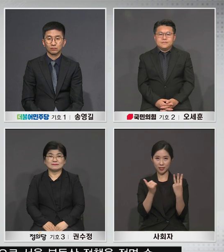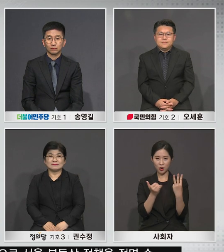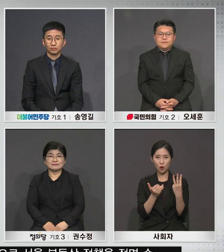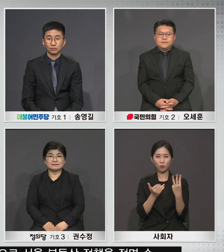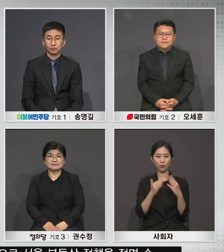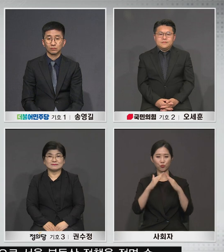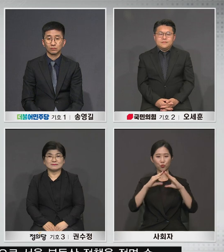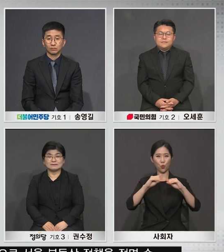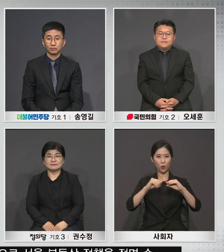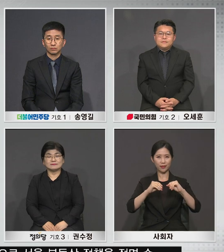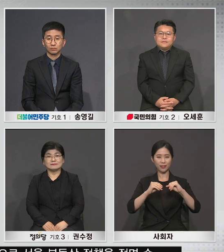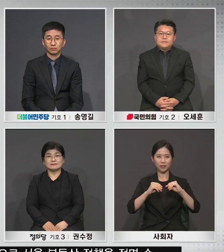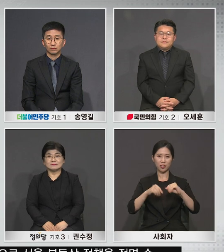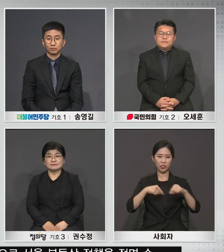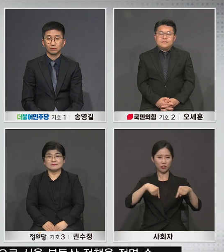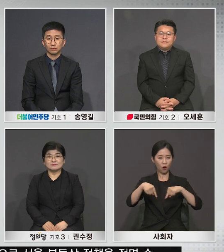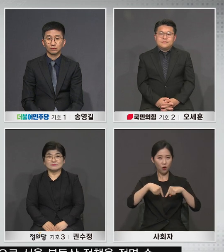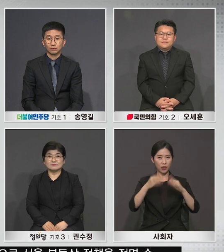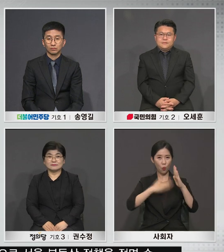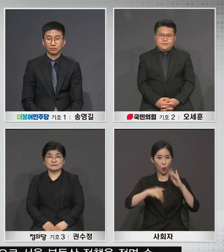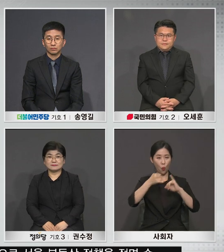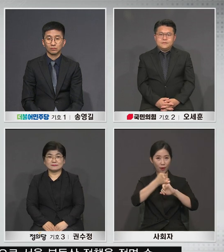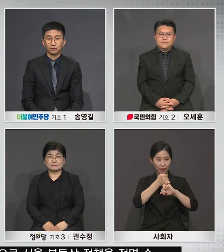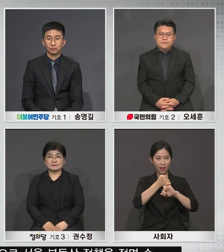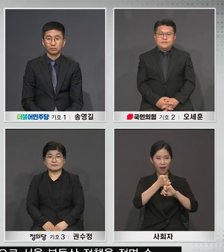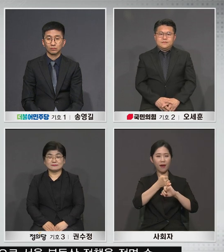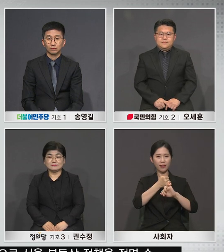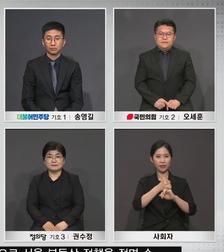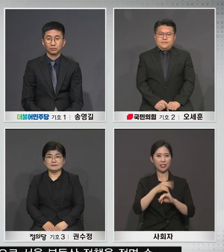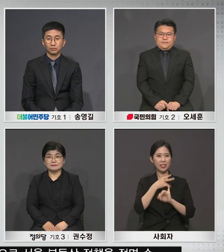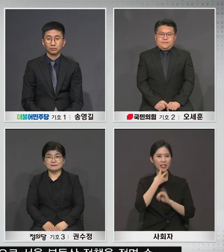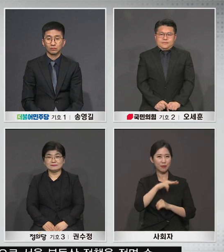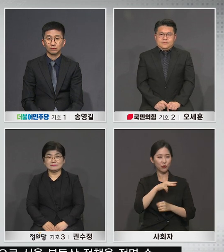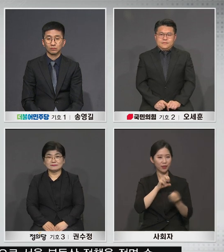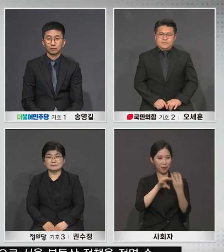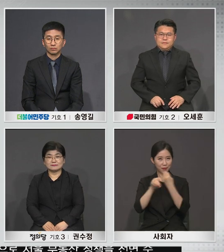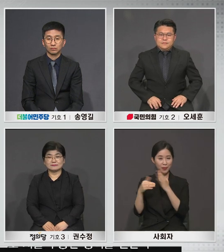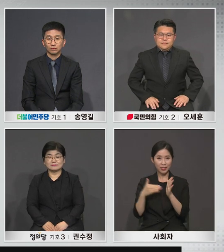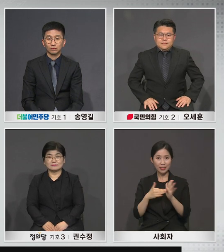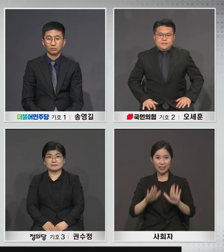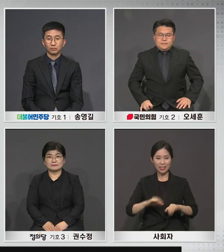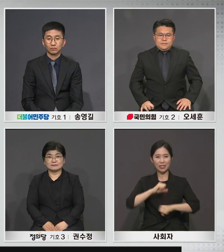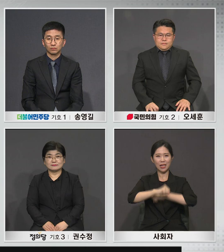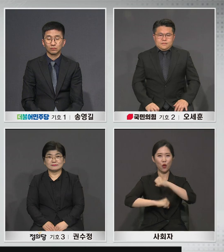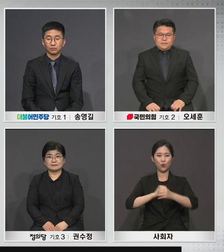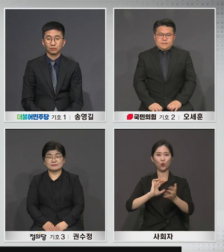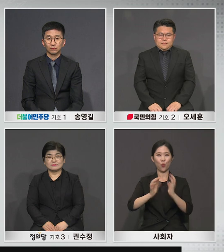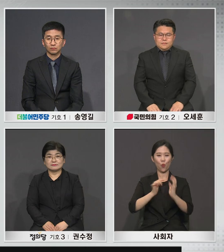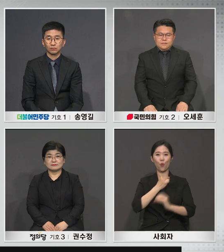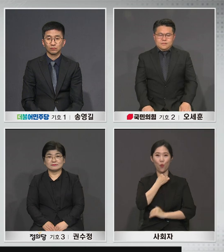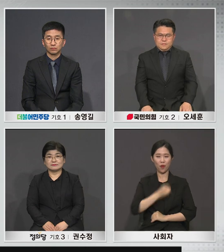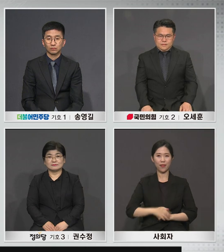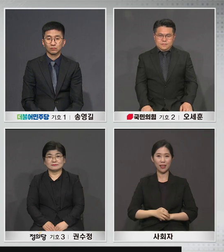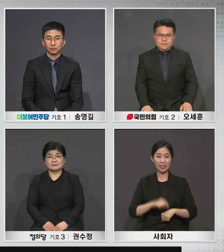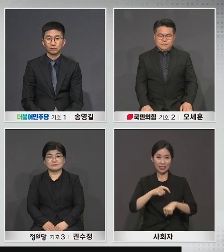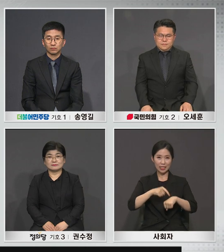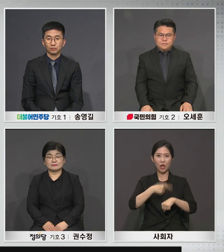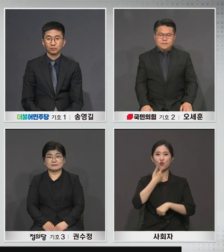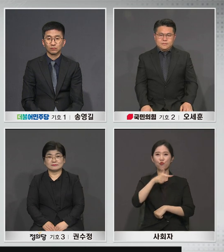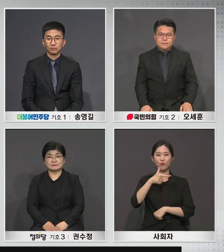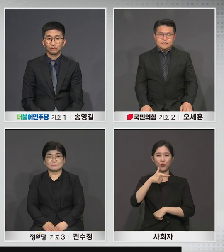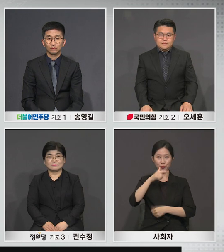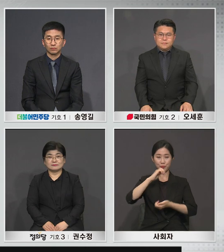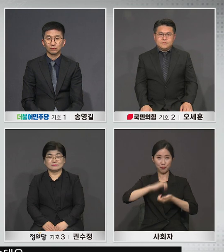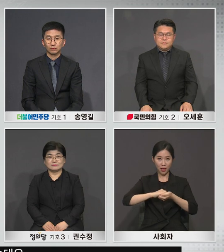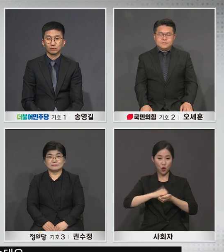2분씩 들어봤는데요. 이것에 토대를 둬서 자유토론 이어가도록 하겠습니다. 각 6분간 주어지시니까 6분 안에서